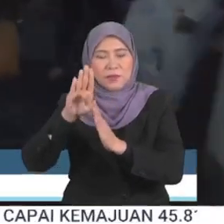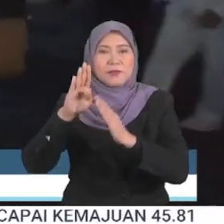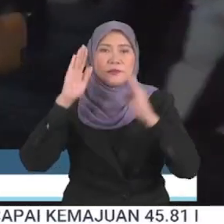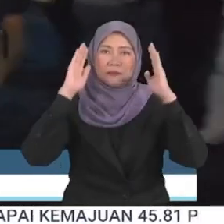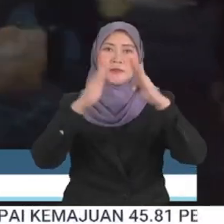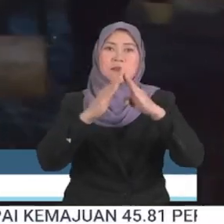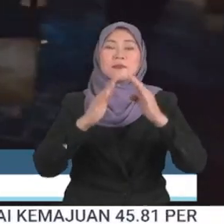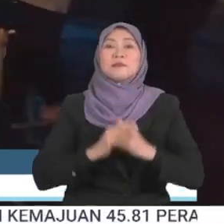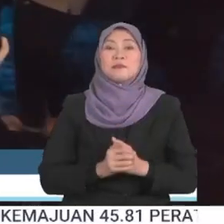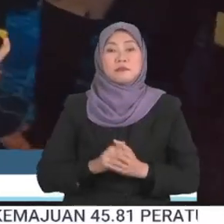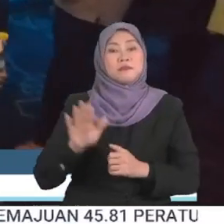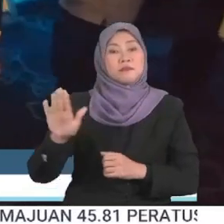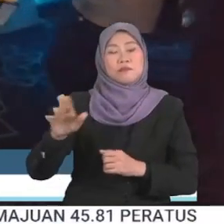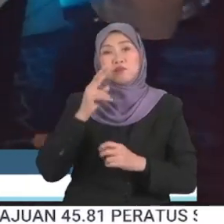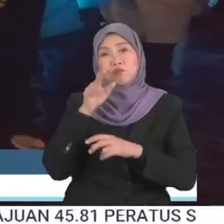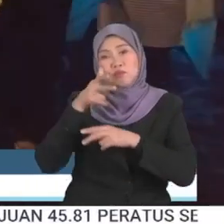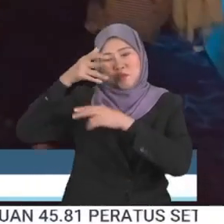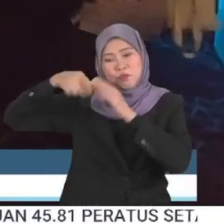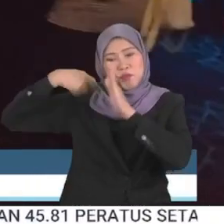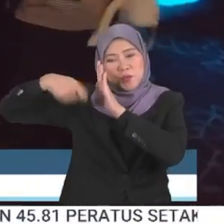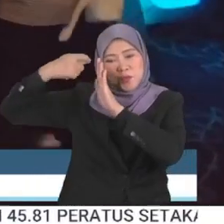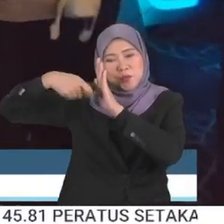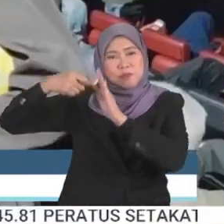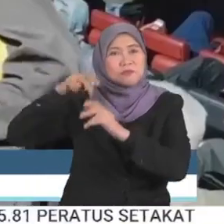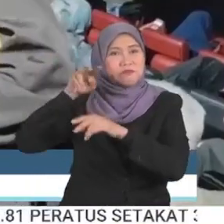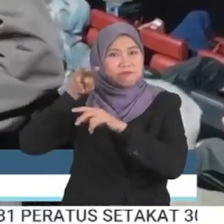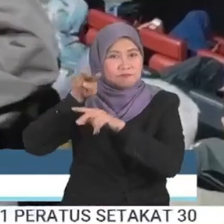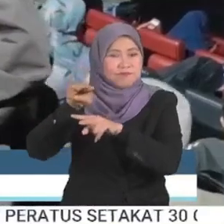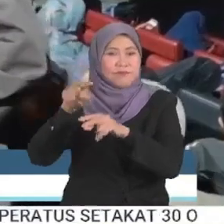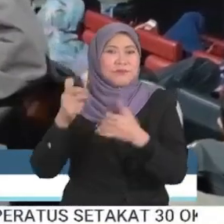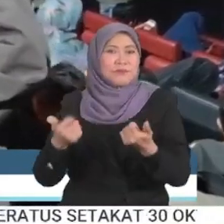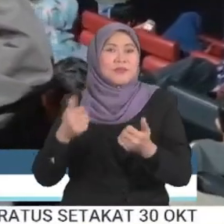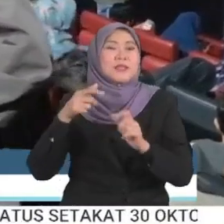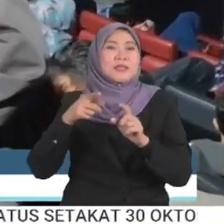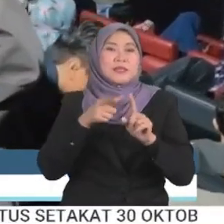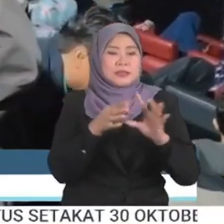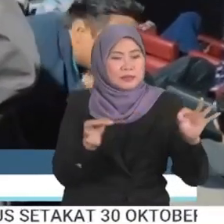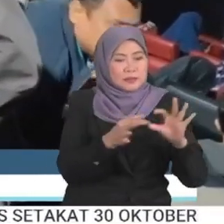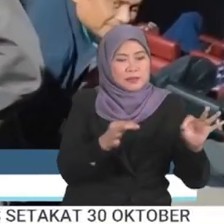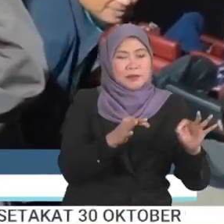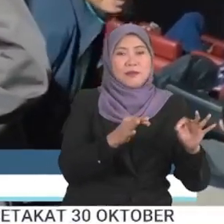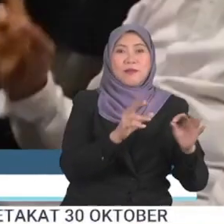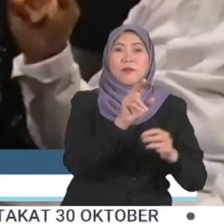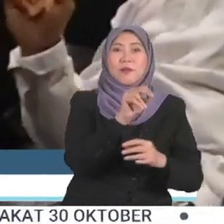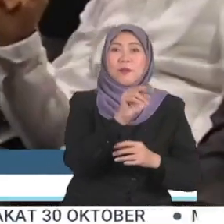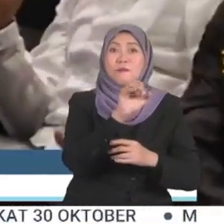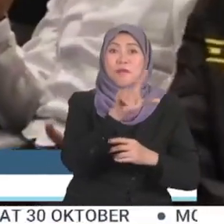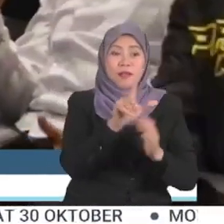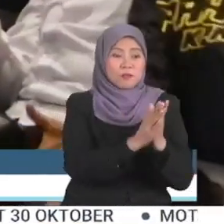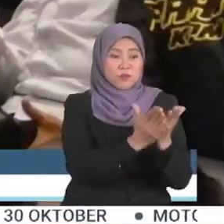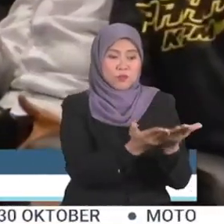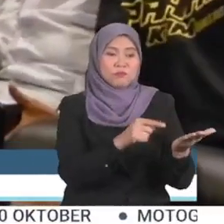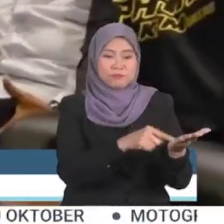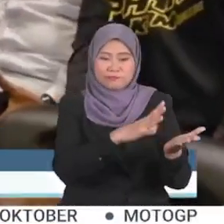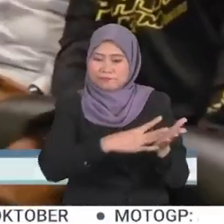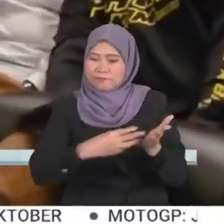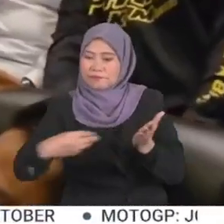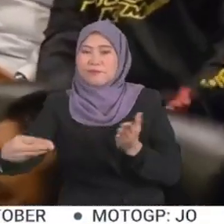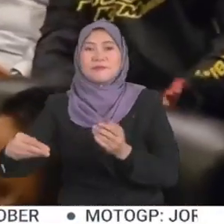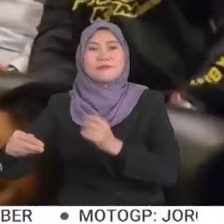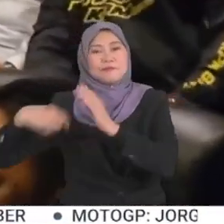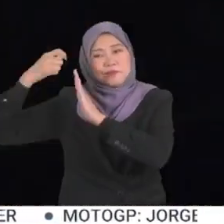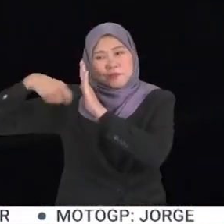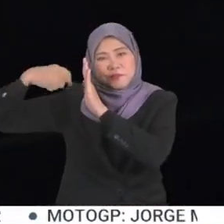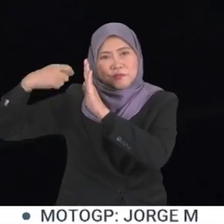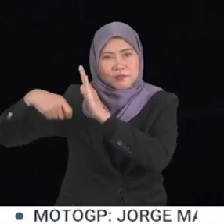Beliau menghadiri tontonan filem mereka yang tertewas, adaptasi novel karya anak jati Pahang Hasanuddin Mat Isa di